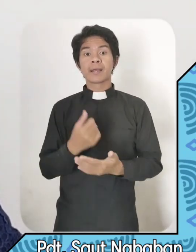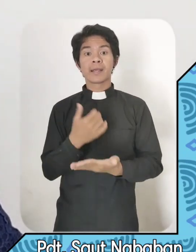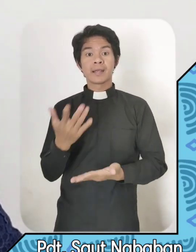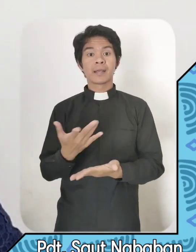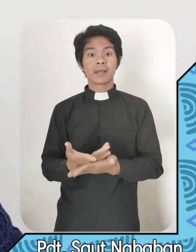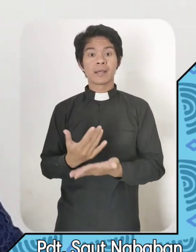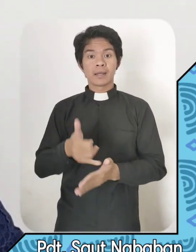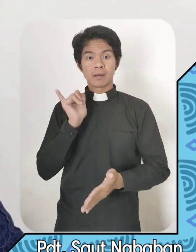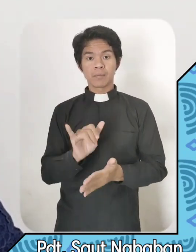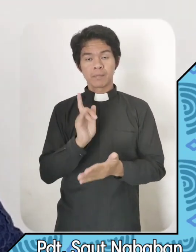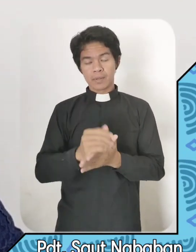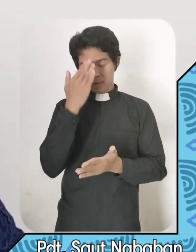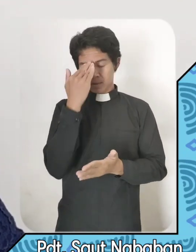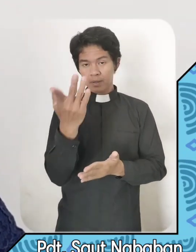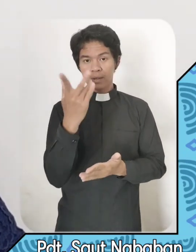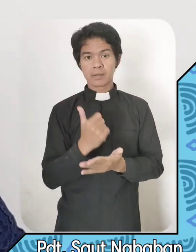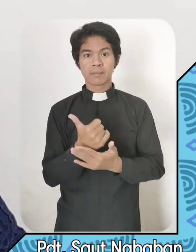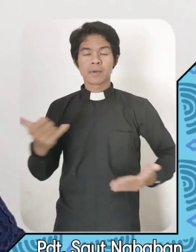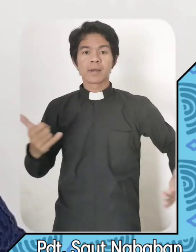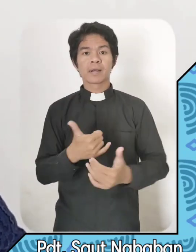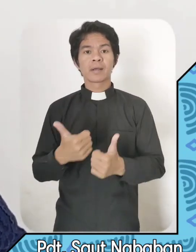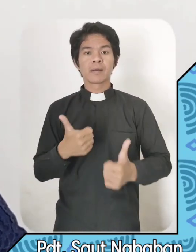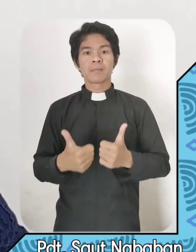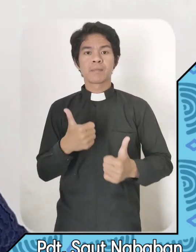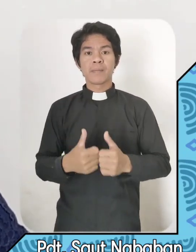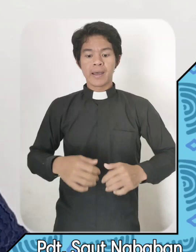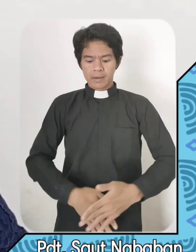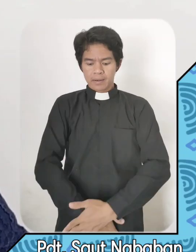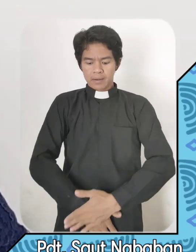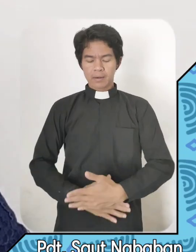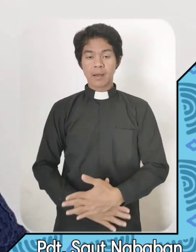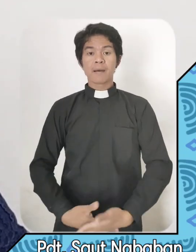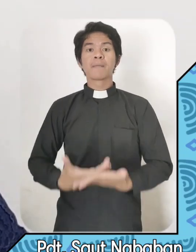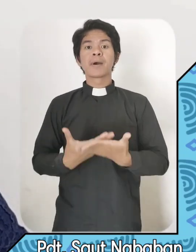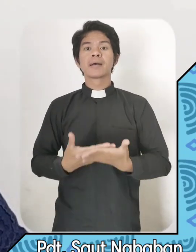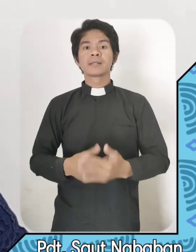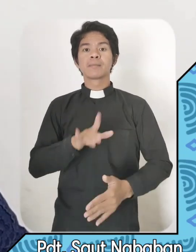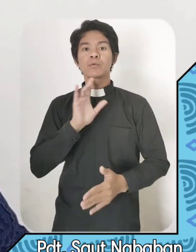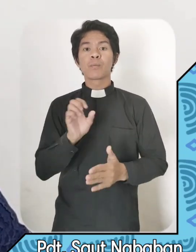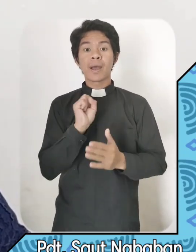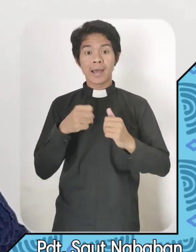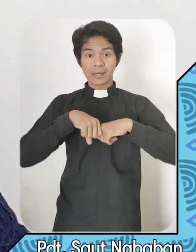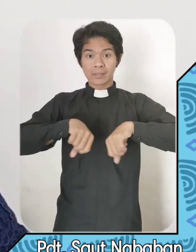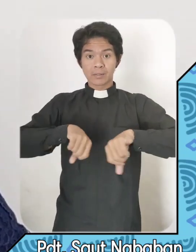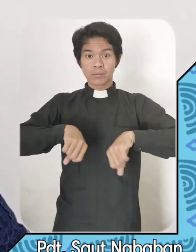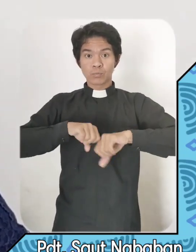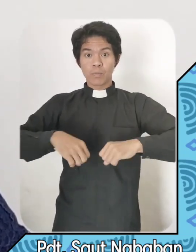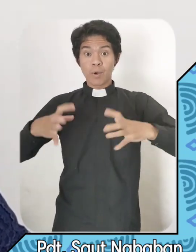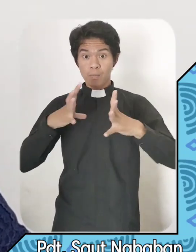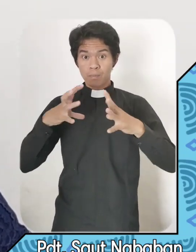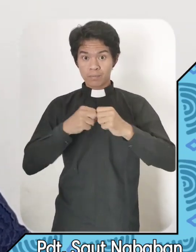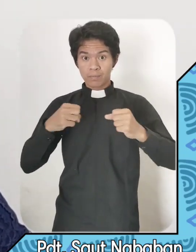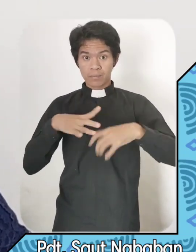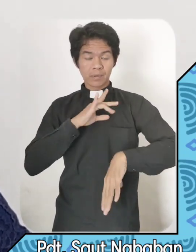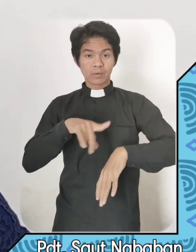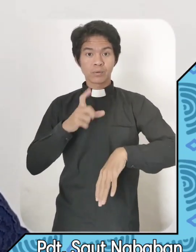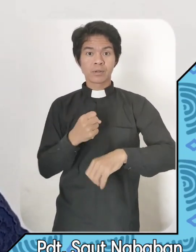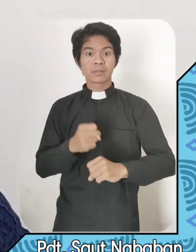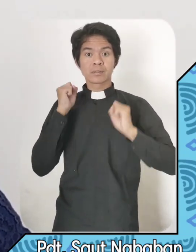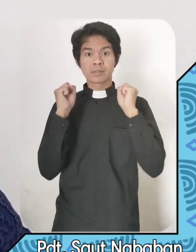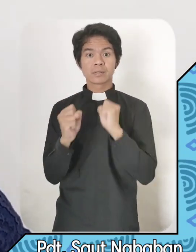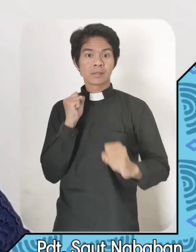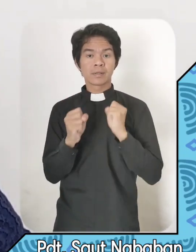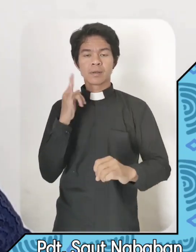ini memperlihatkan kepada kita bagaimana Paskah merupakan sebuah momentum yang sangat